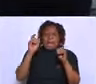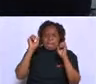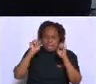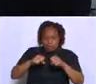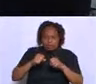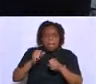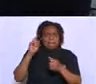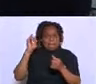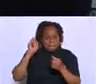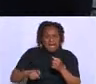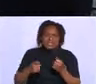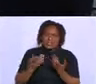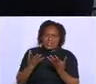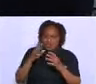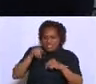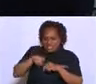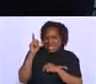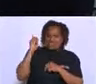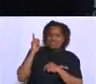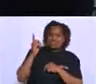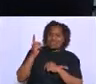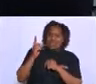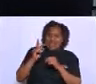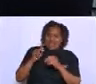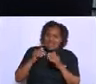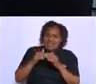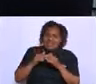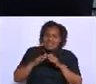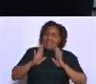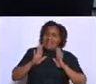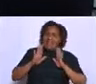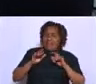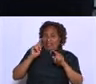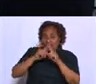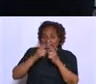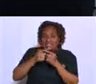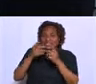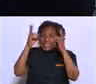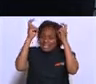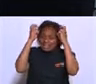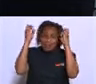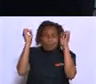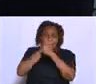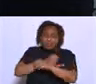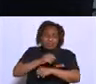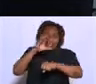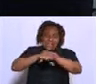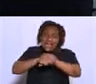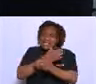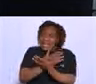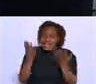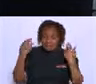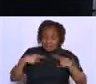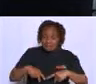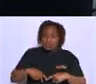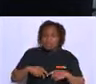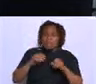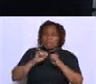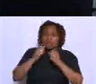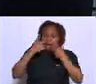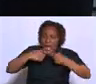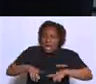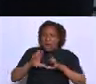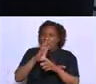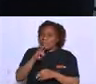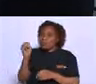nafsi. Endelea kuwaombea watu wanaojitoa ili shetani asishikilie mtu hata mmoja, wakubali waje